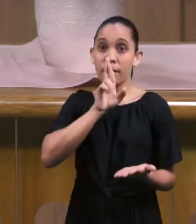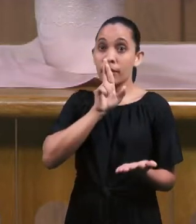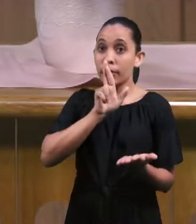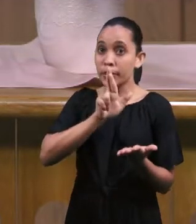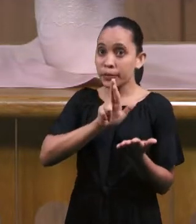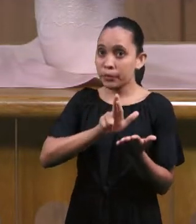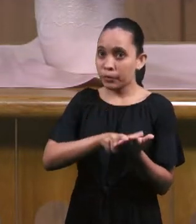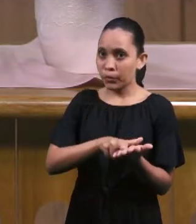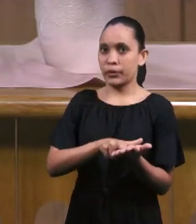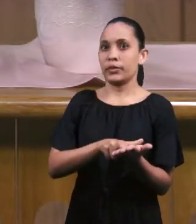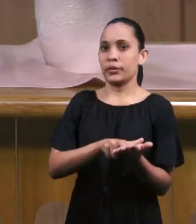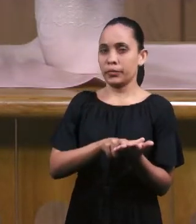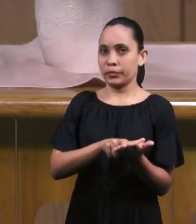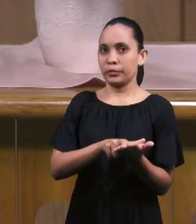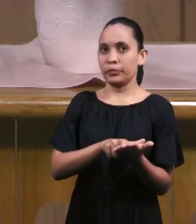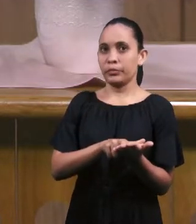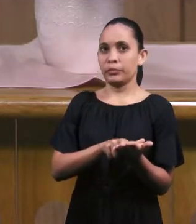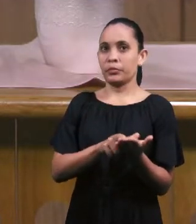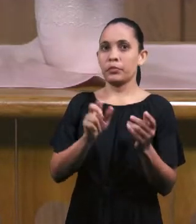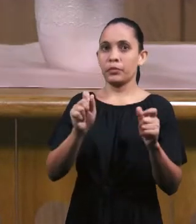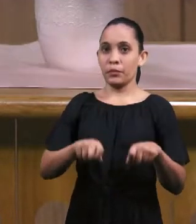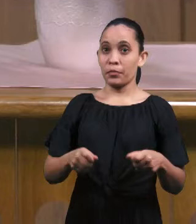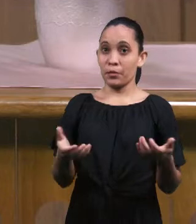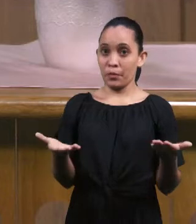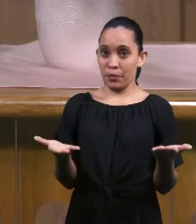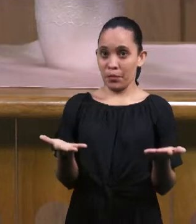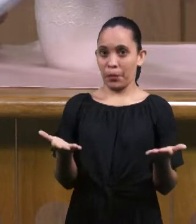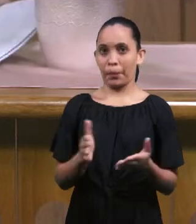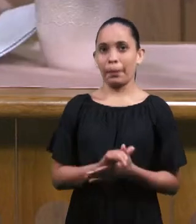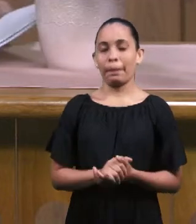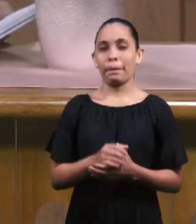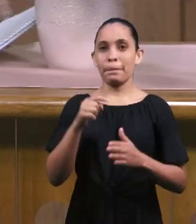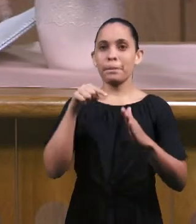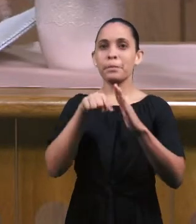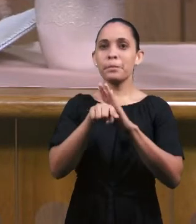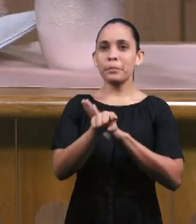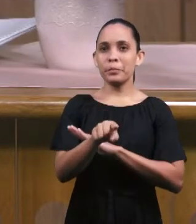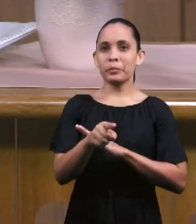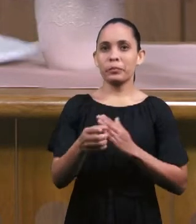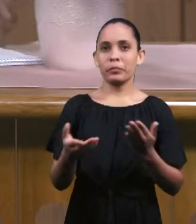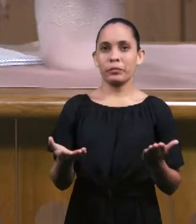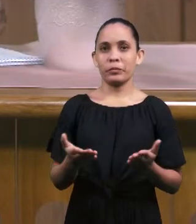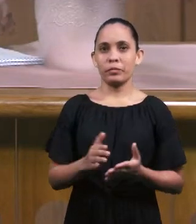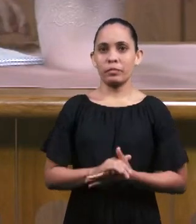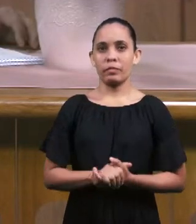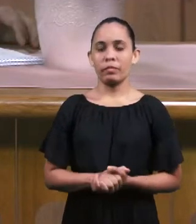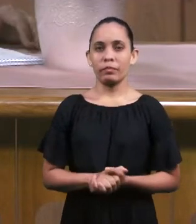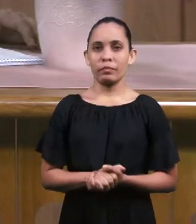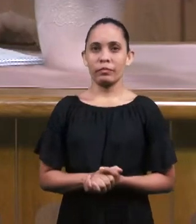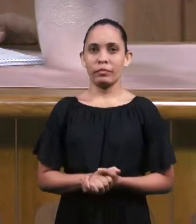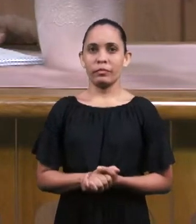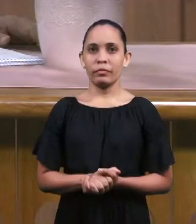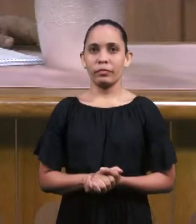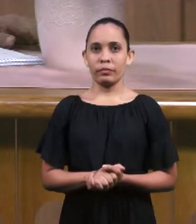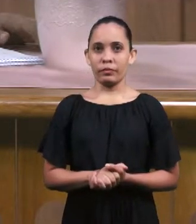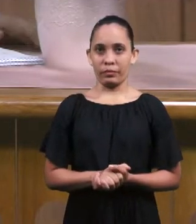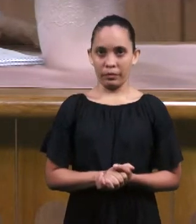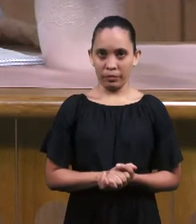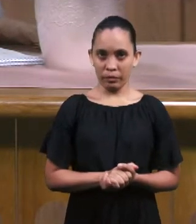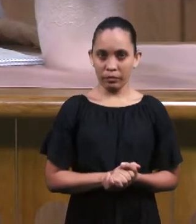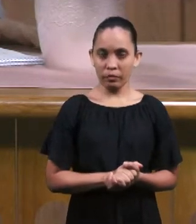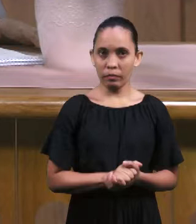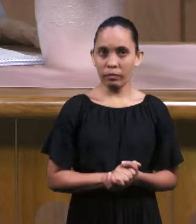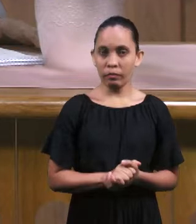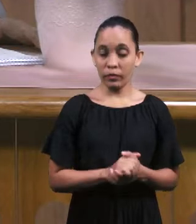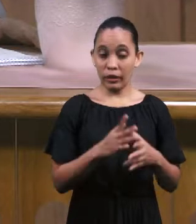que nous avons pu donner à la question qui a été lue. Je vais lire la question. L'aspect doctrinaire, historique et prophétique,